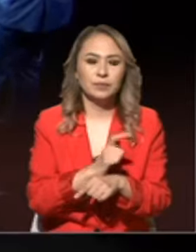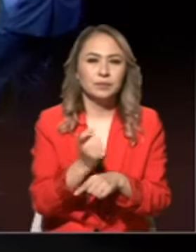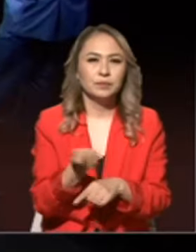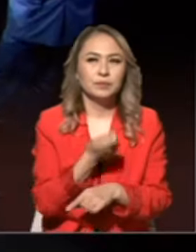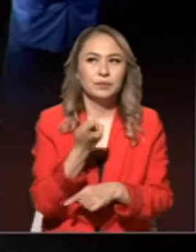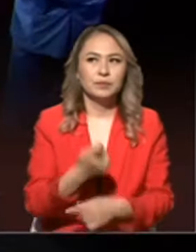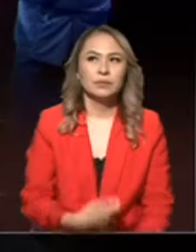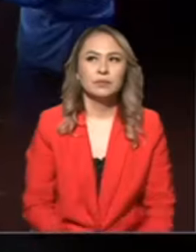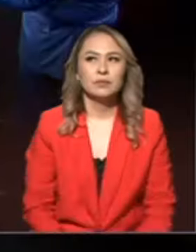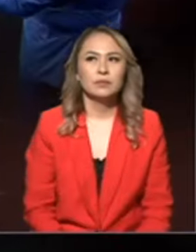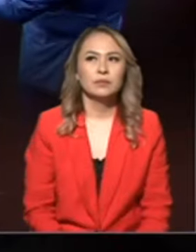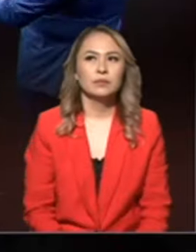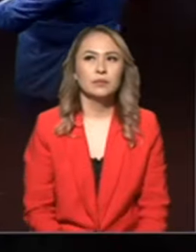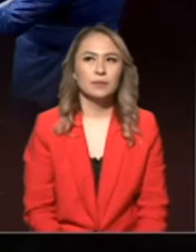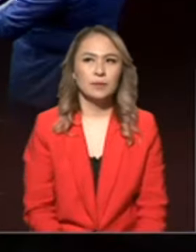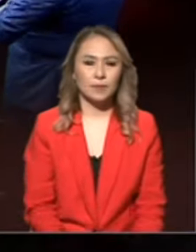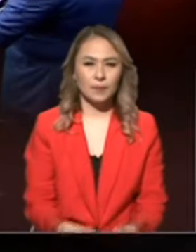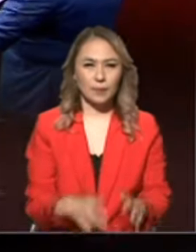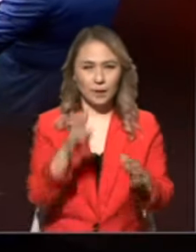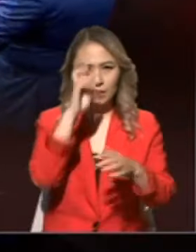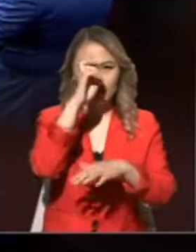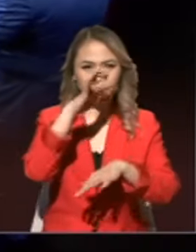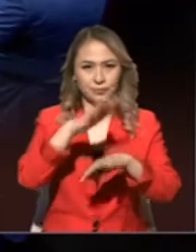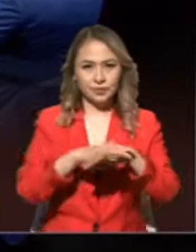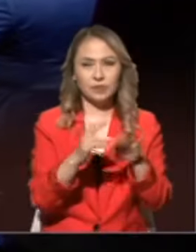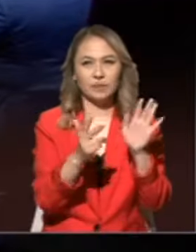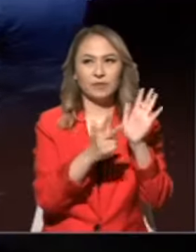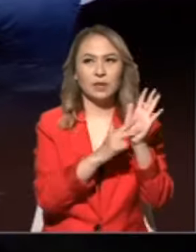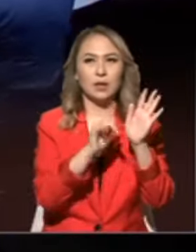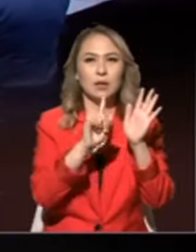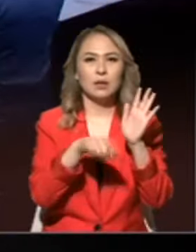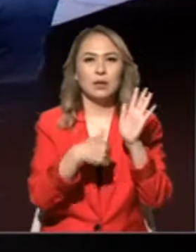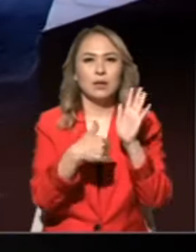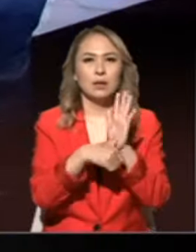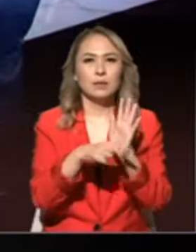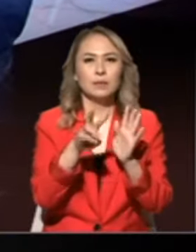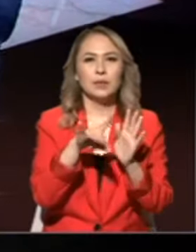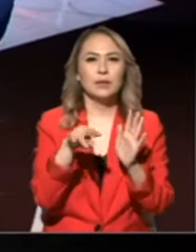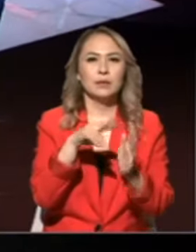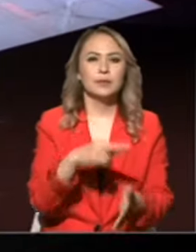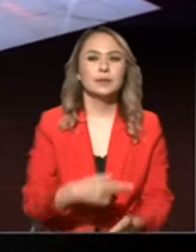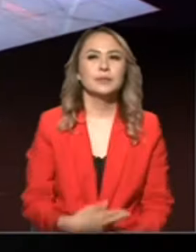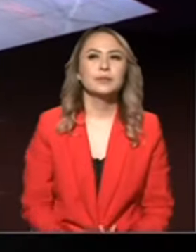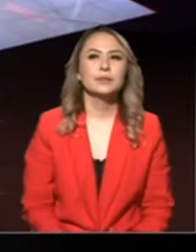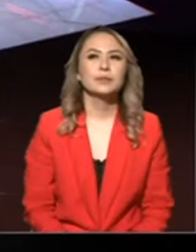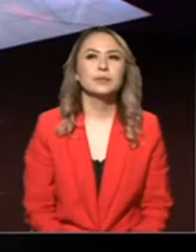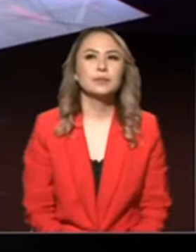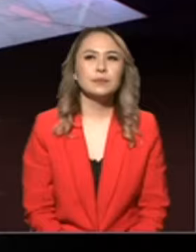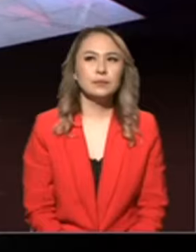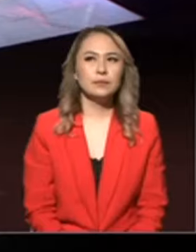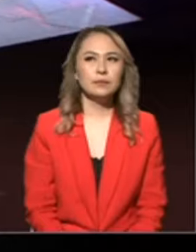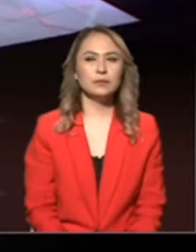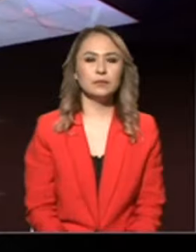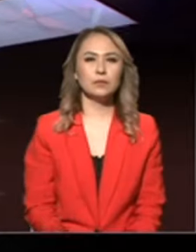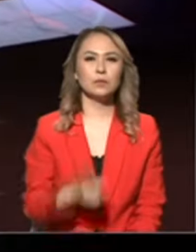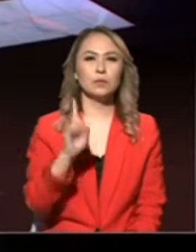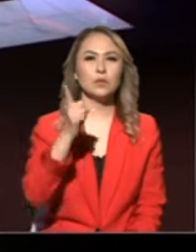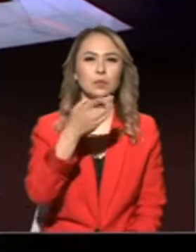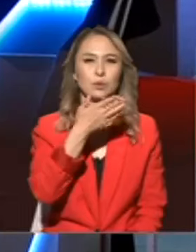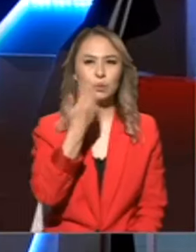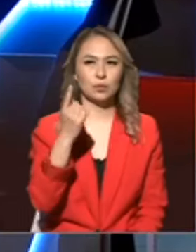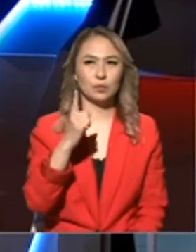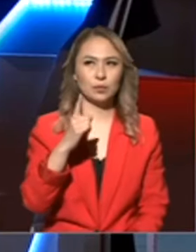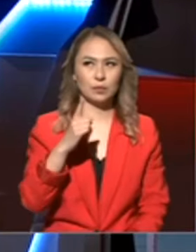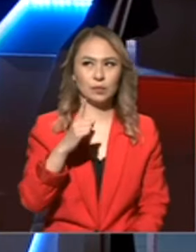аз. Бюджет 8-де 6 миллиард теңге, қымбат спикерлер. Осы жерде толықтырып кетейін ба? Неге бұл жоқ? Білесіздер ме? Себебі